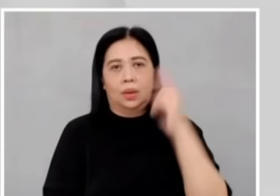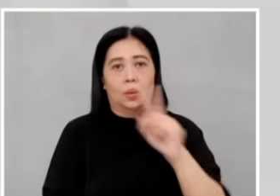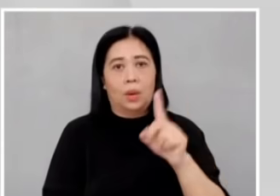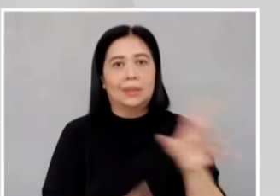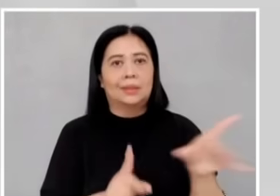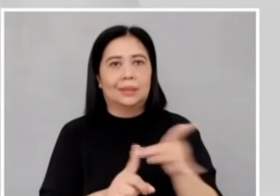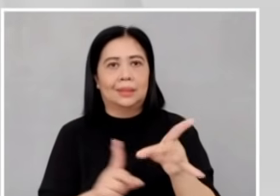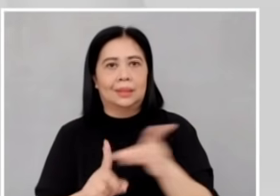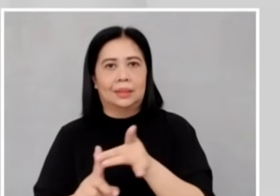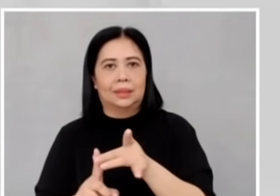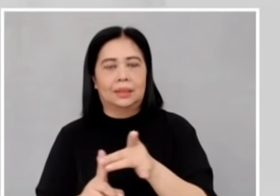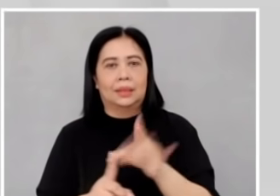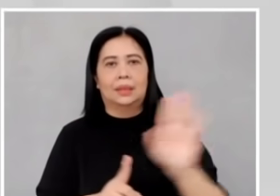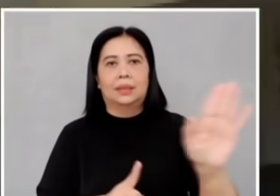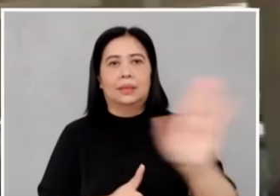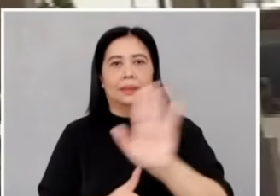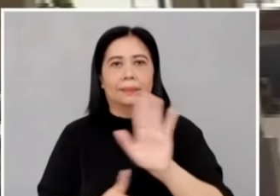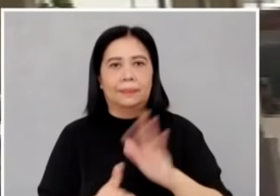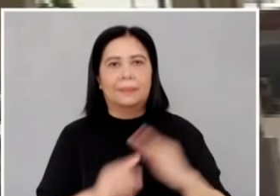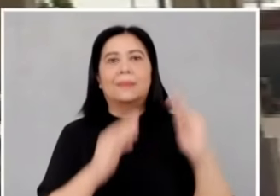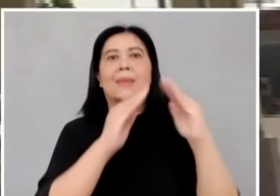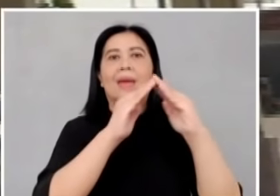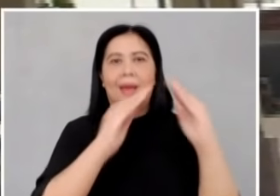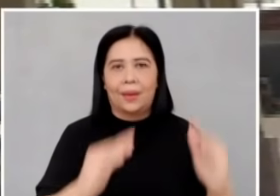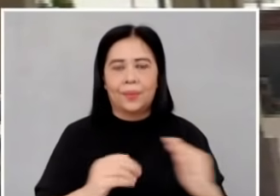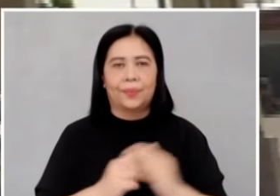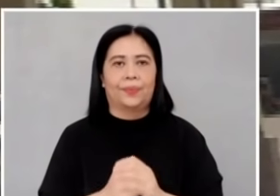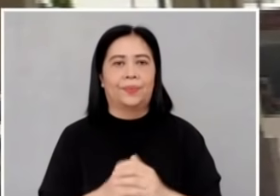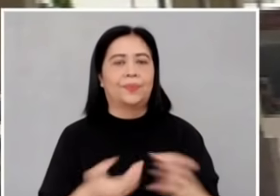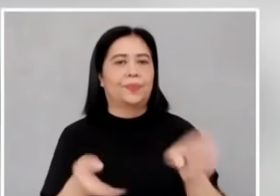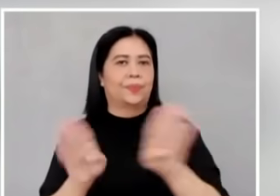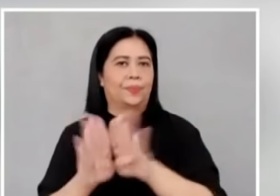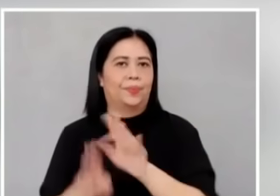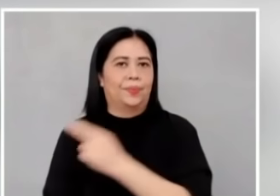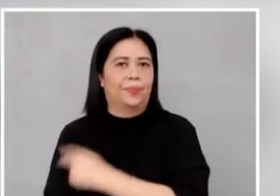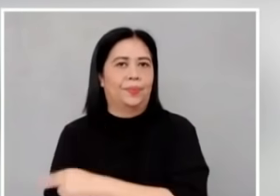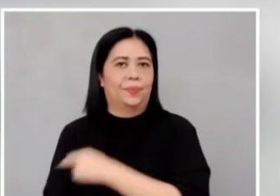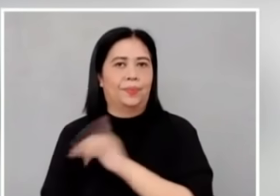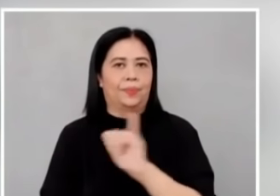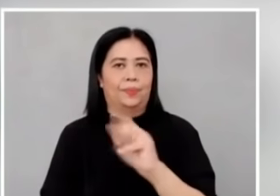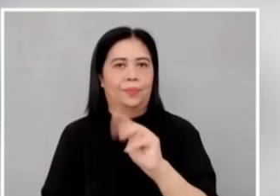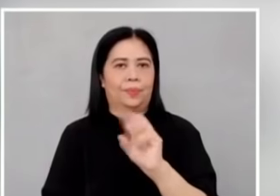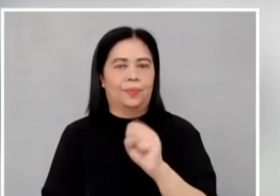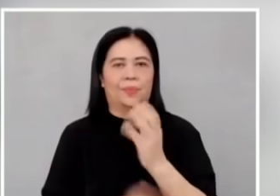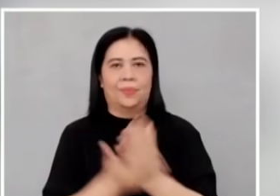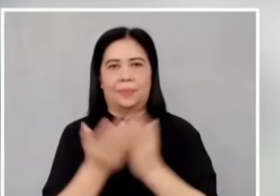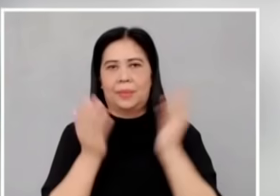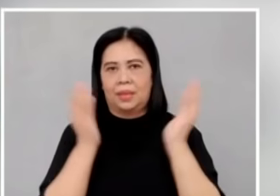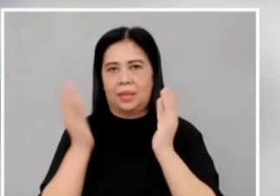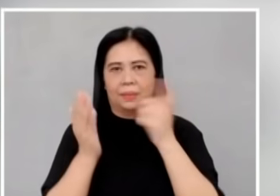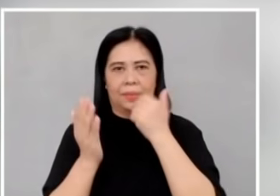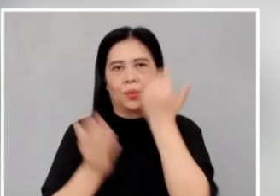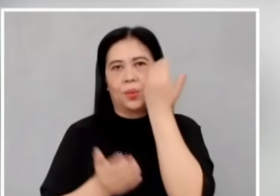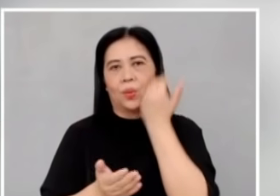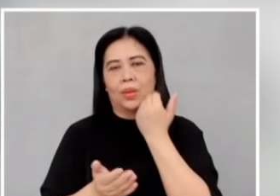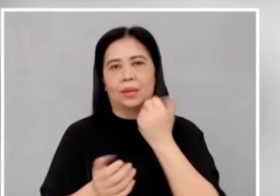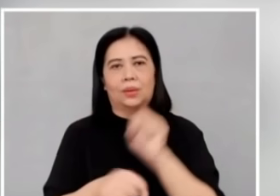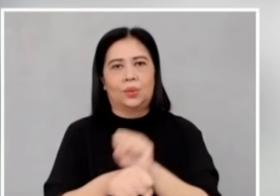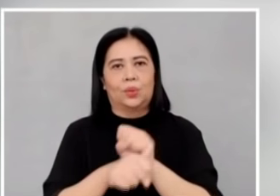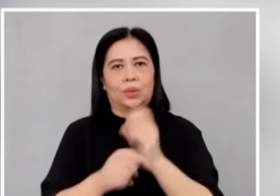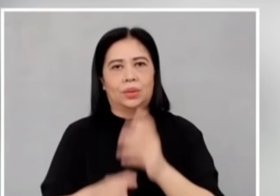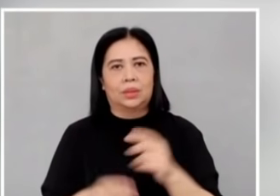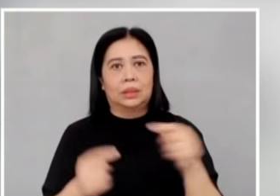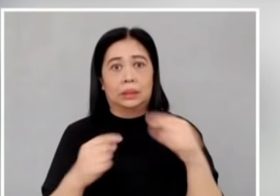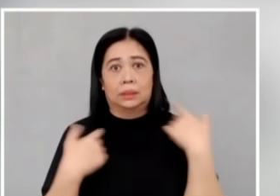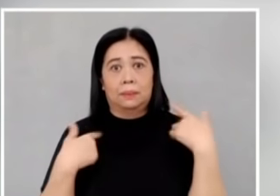sa kanilang mga household. Isinara naman ng ospital ng Imus ang ilang serbisyo dahil sa understaffing matapos